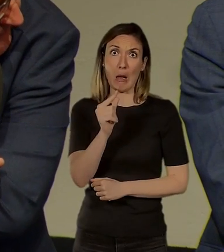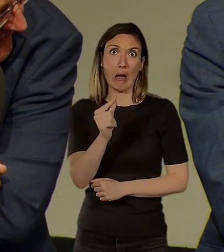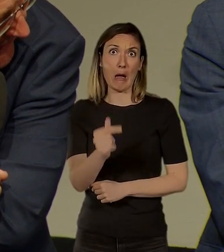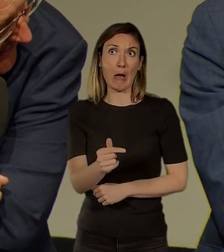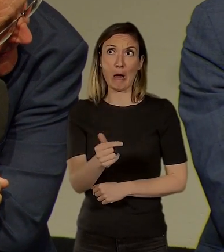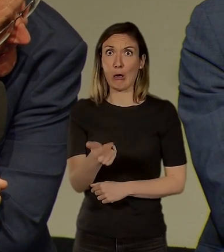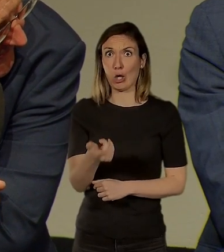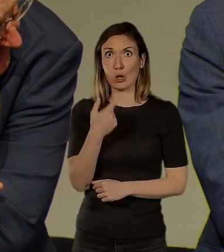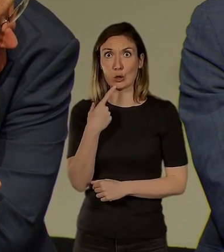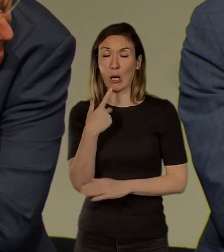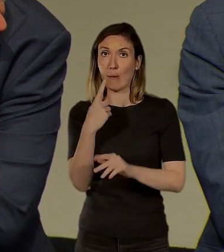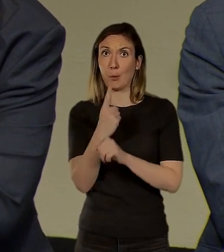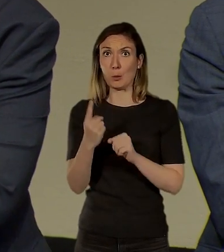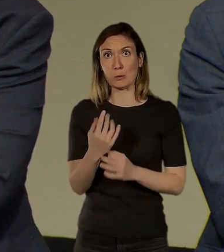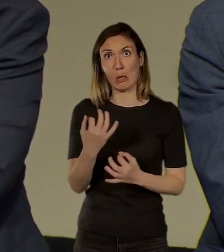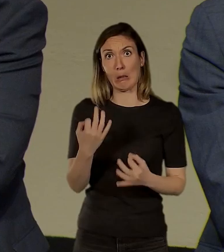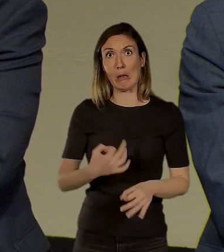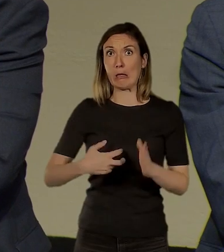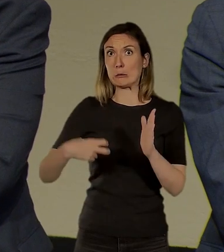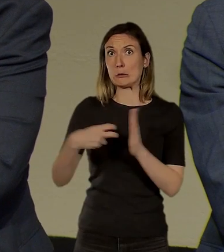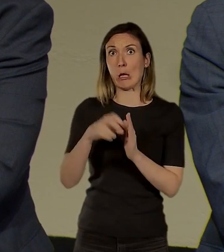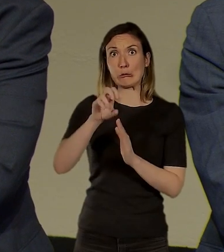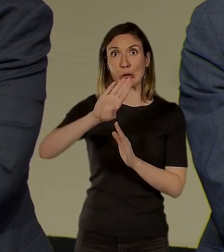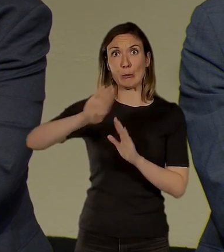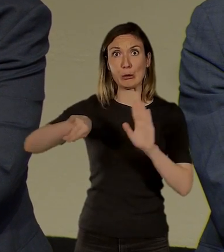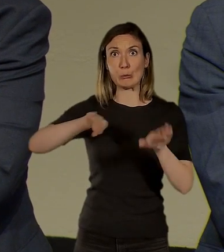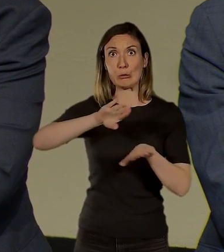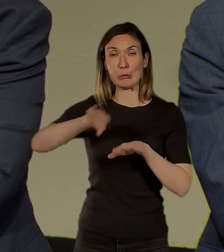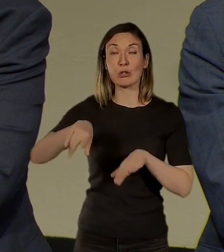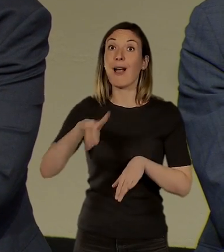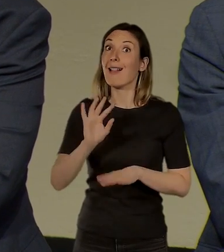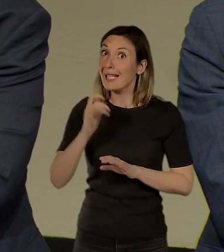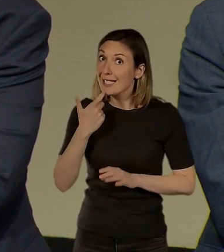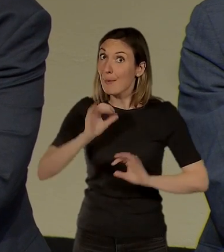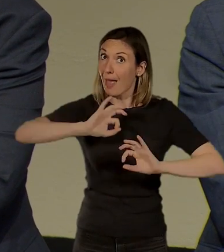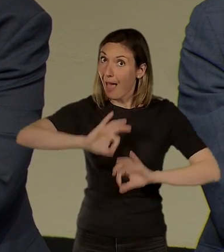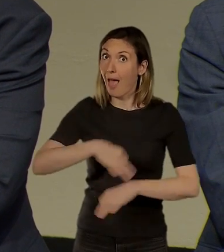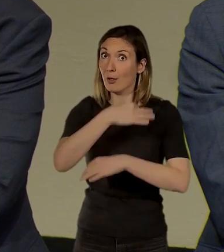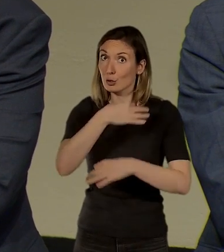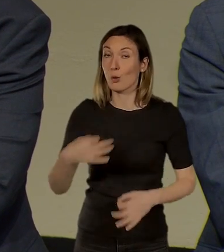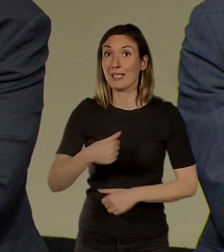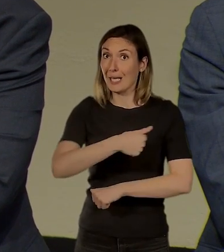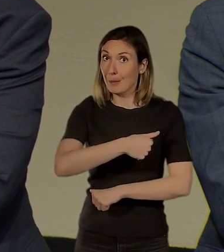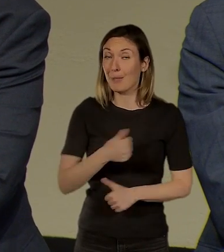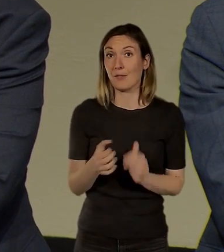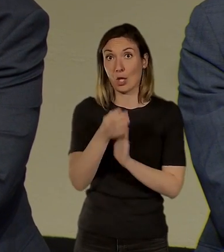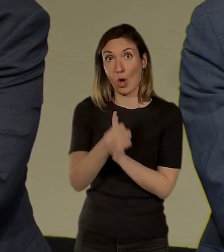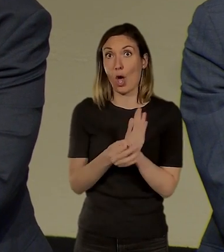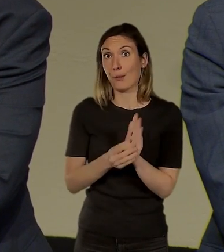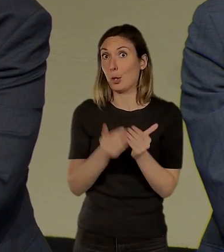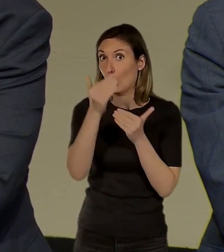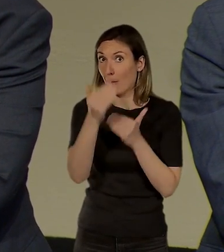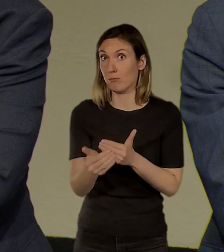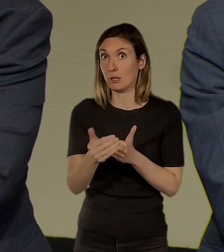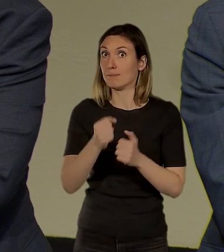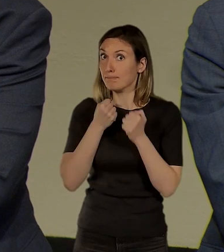jak ukazoval Matěj, ale aby se odehrála relativně brzo, aby se prostě vyprojektovala a